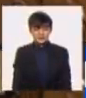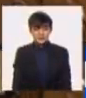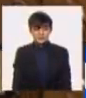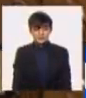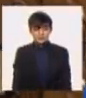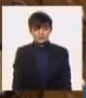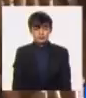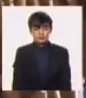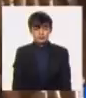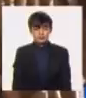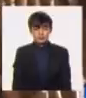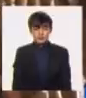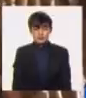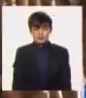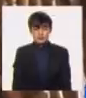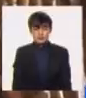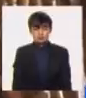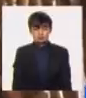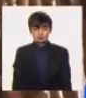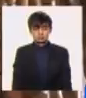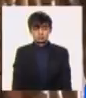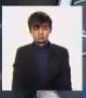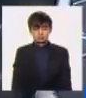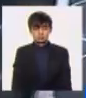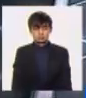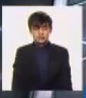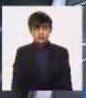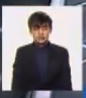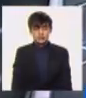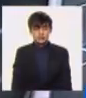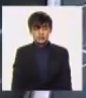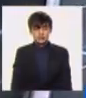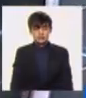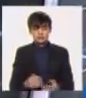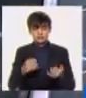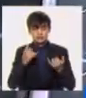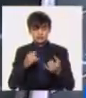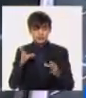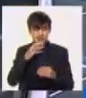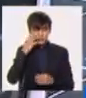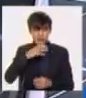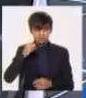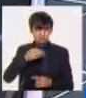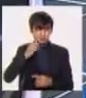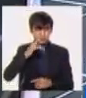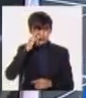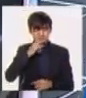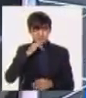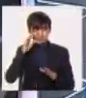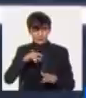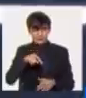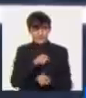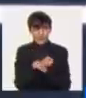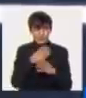Людмила Батюшкина, Ирина Ненашева, Информбюро, Карагандинская область. Настоящая жара ожидается в Казахстане в